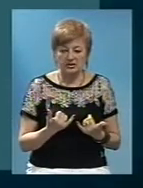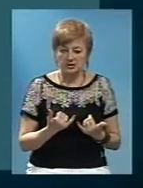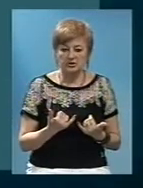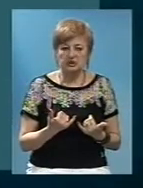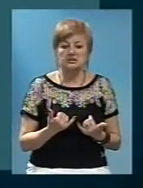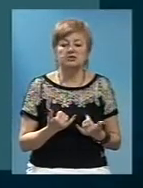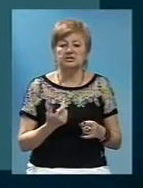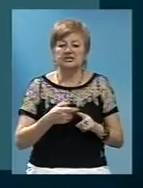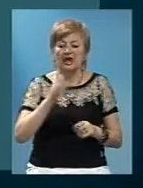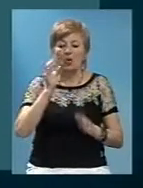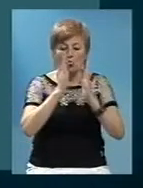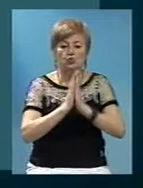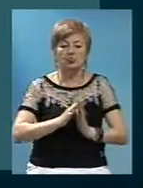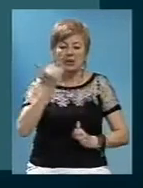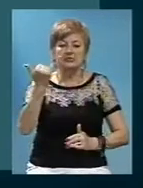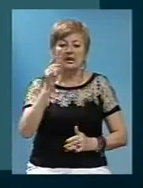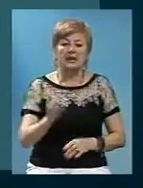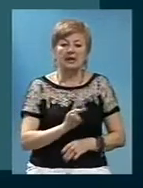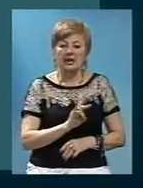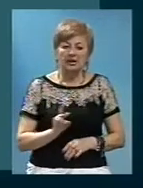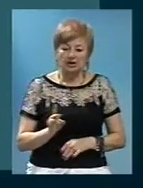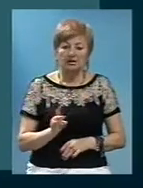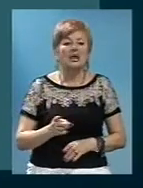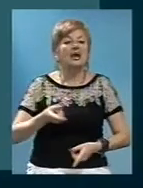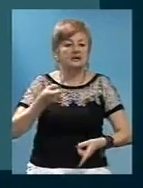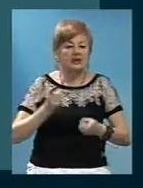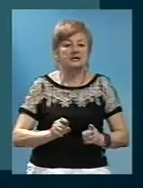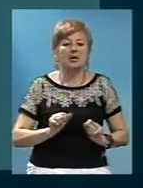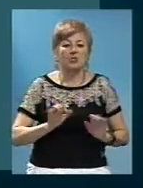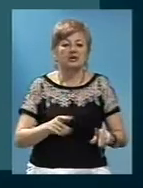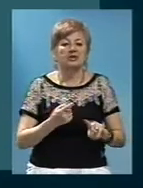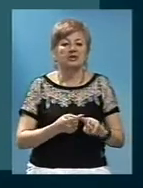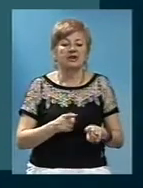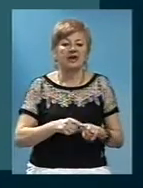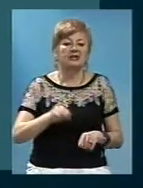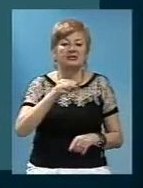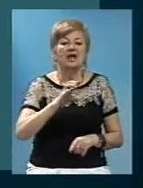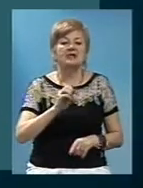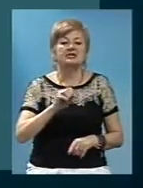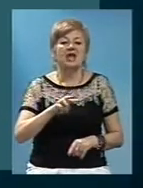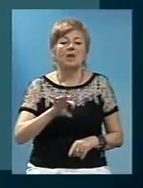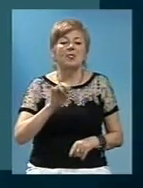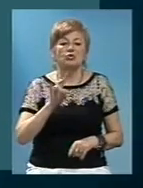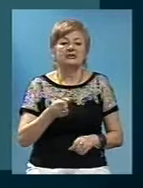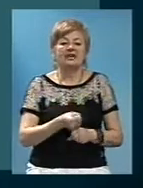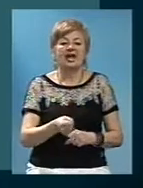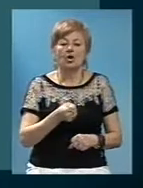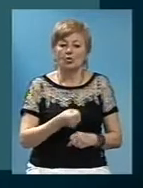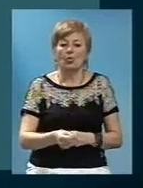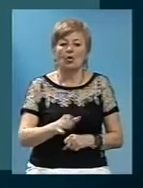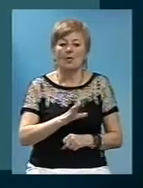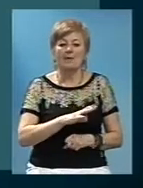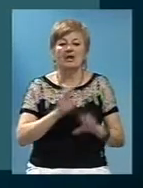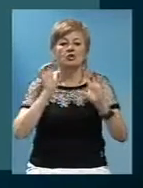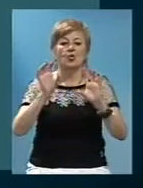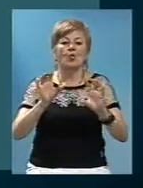мусульманській релігії, тоді як насправді оцей демон терору був